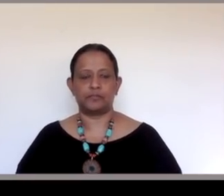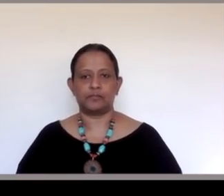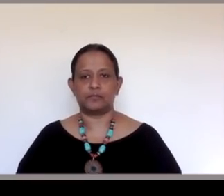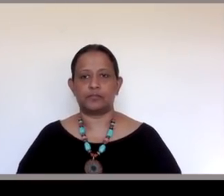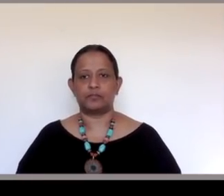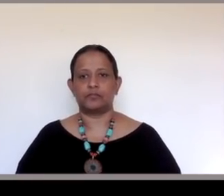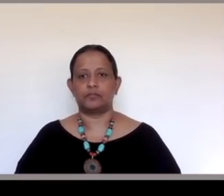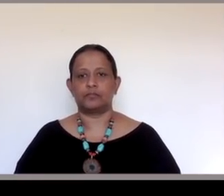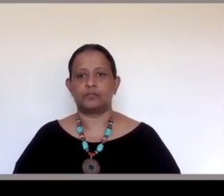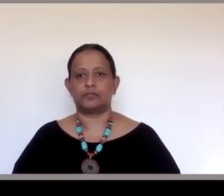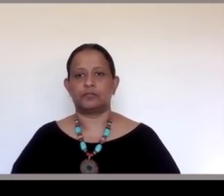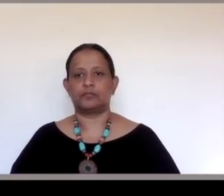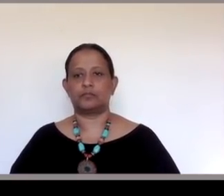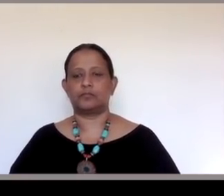වුණොත්